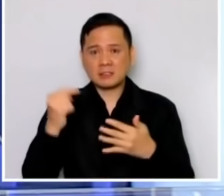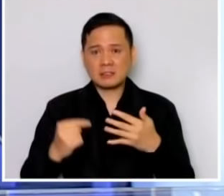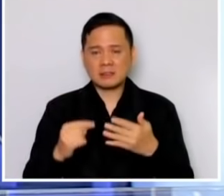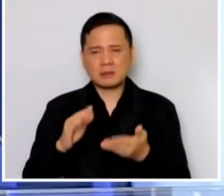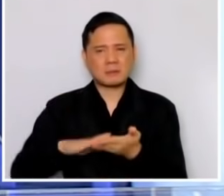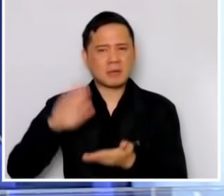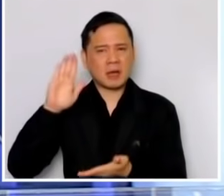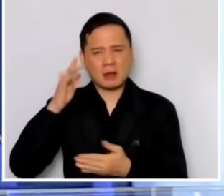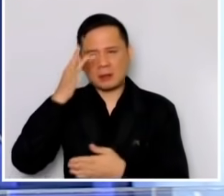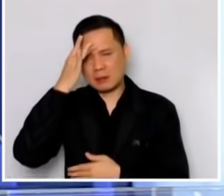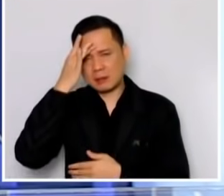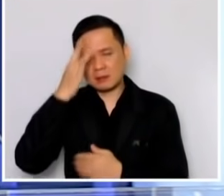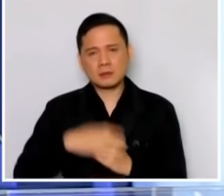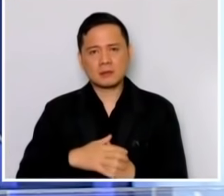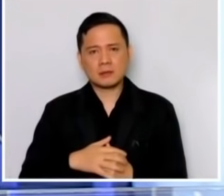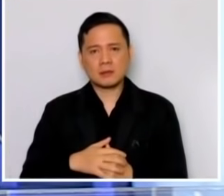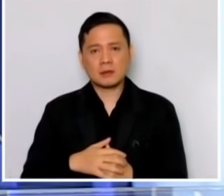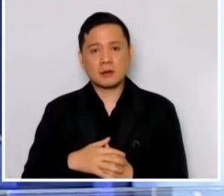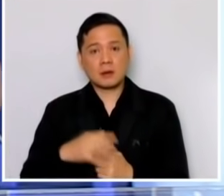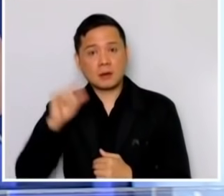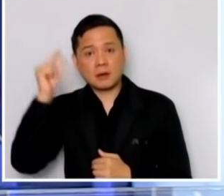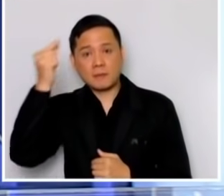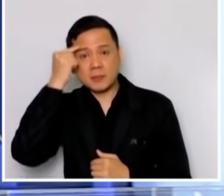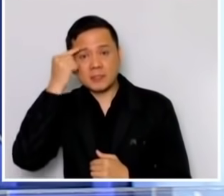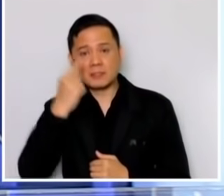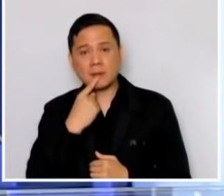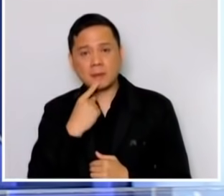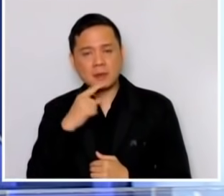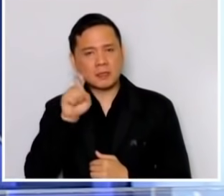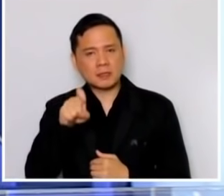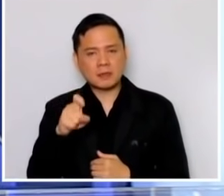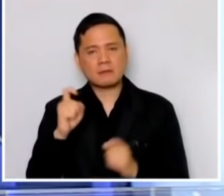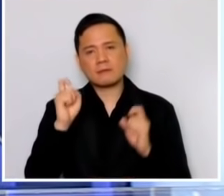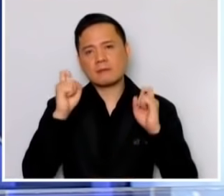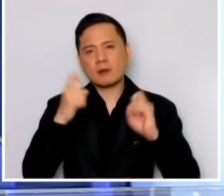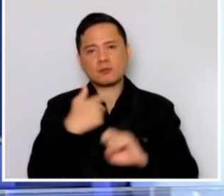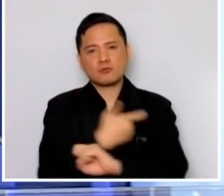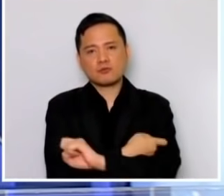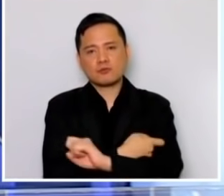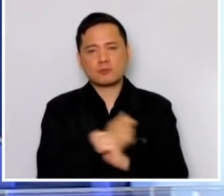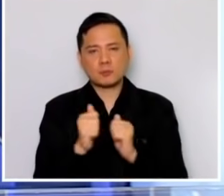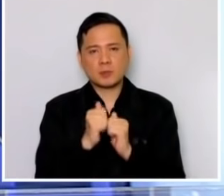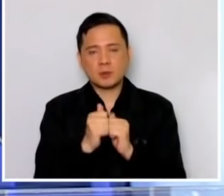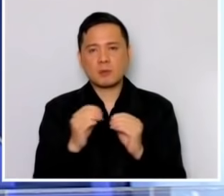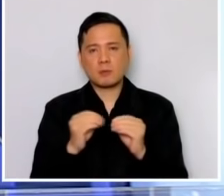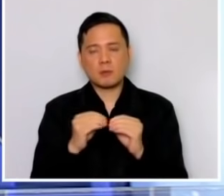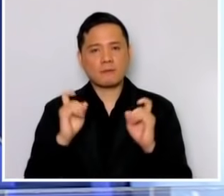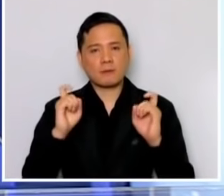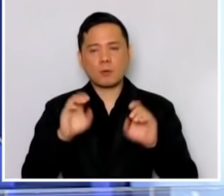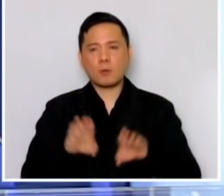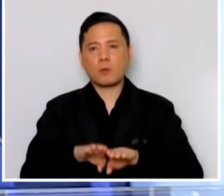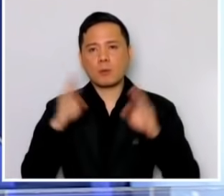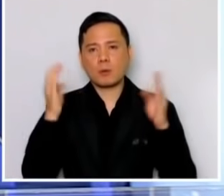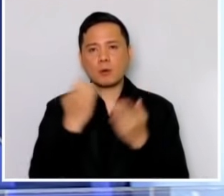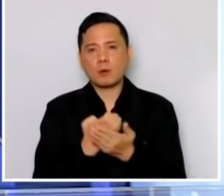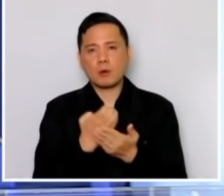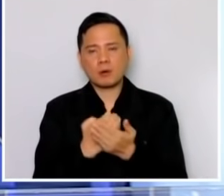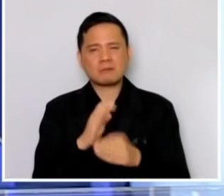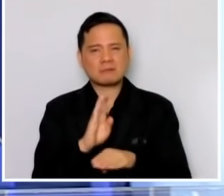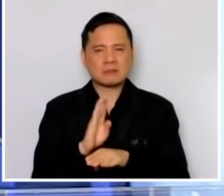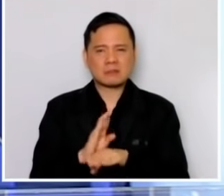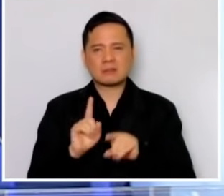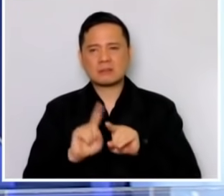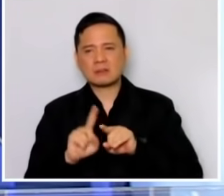pamahalaan, pabilisin pa ang pagbabakuna para mapadali ang pagbubukas ng ekonomiya.